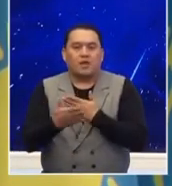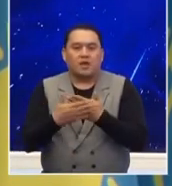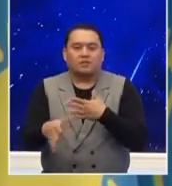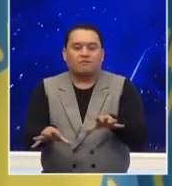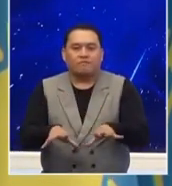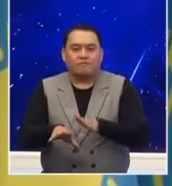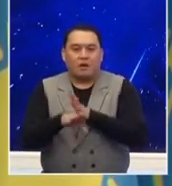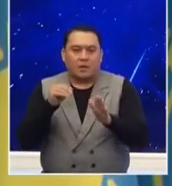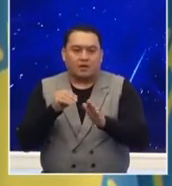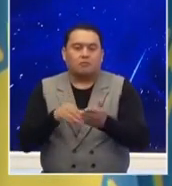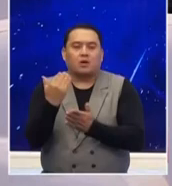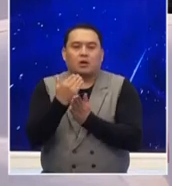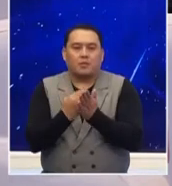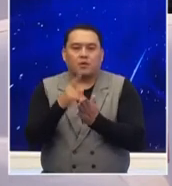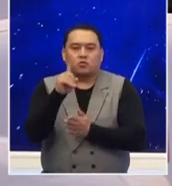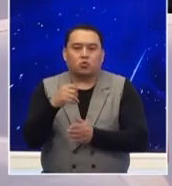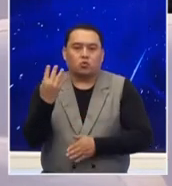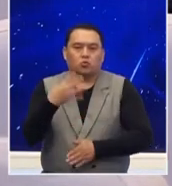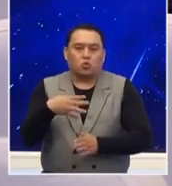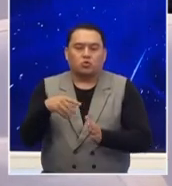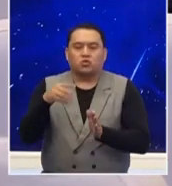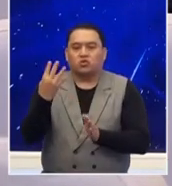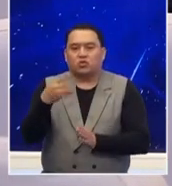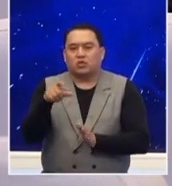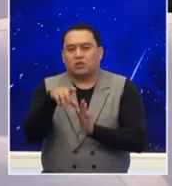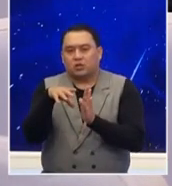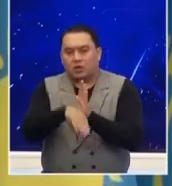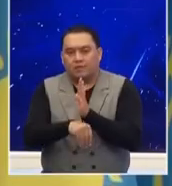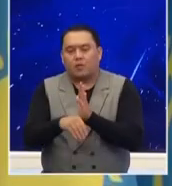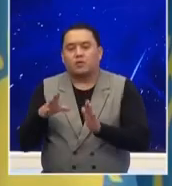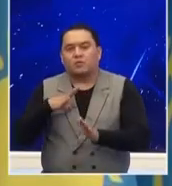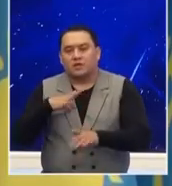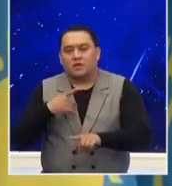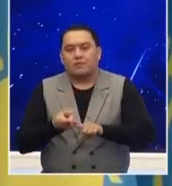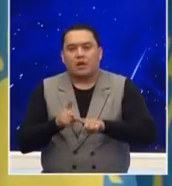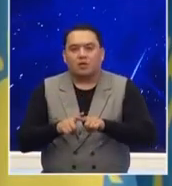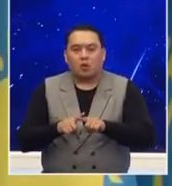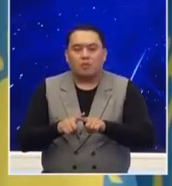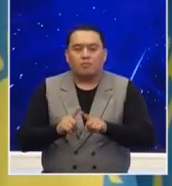программе. 144 наказа были включены в предвыборную программу.